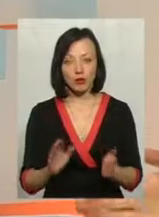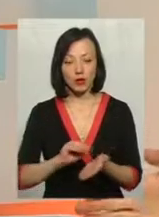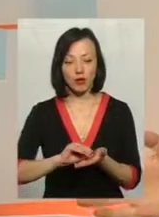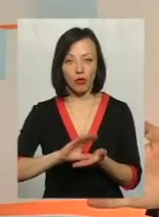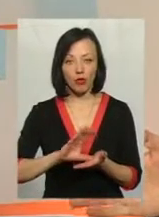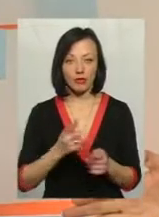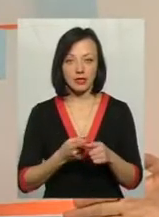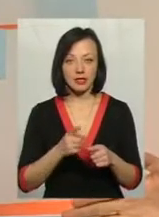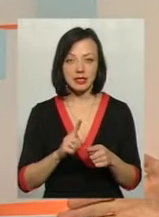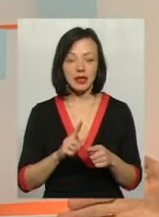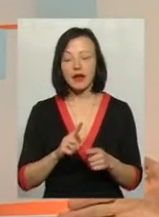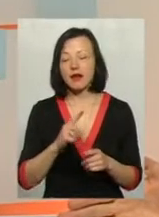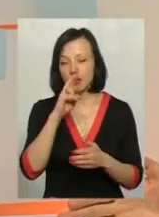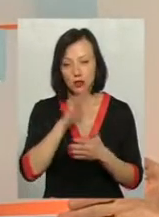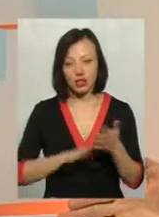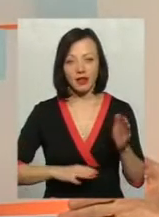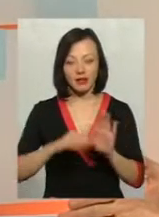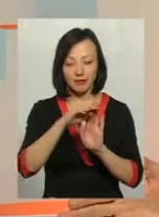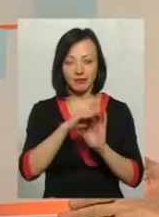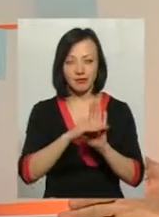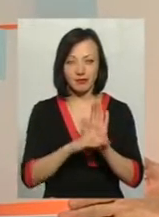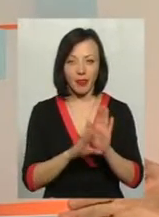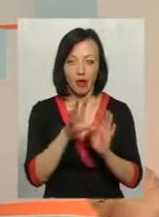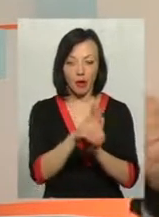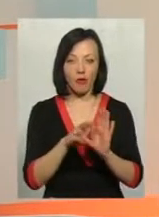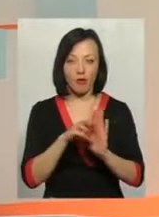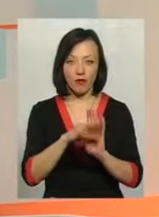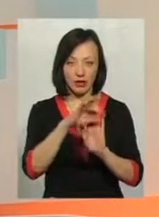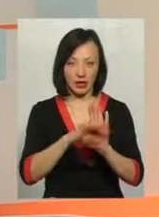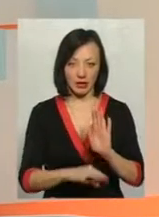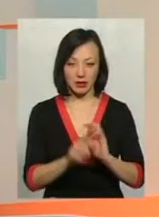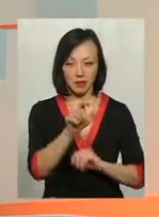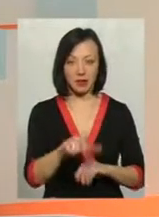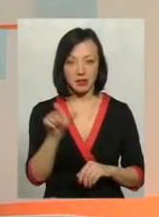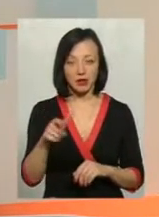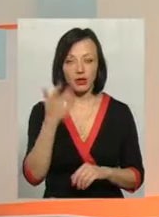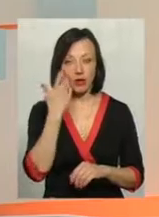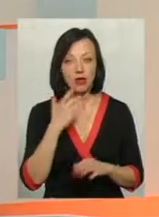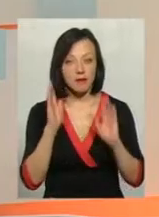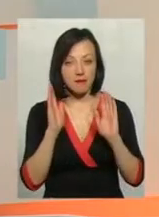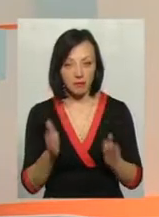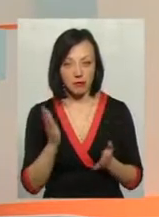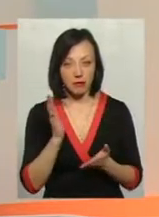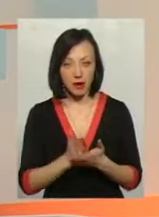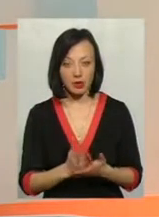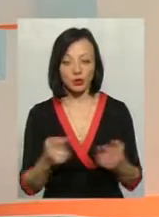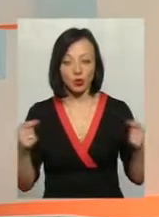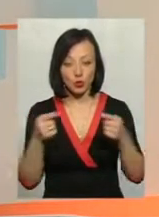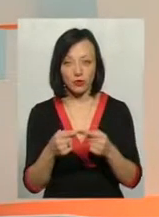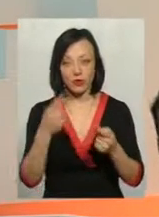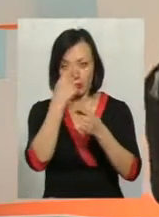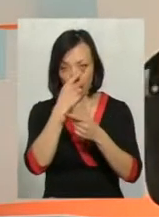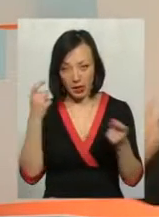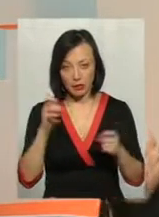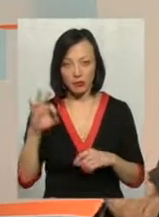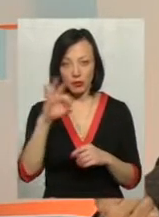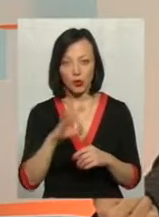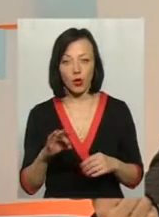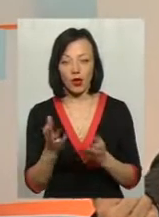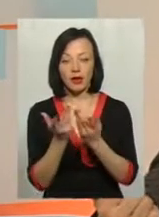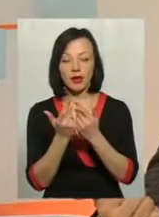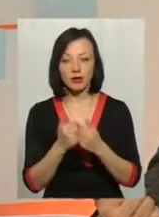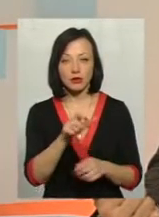наповнювати ось цей єдиний електронний реєстр пацієнтів. Тоді, коли ми будемо мати достовірну інформацію щодо